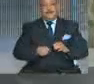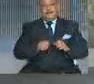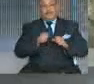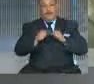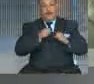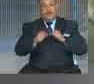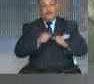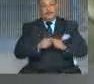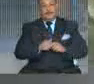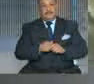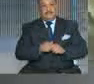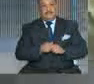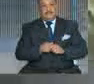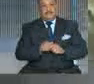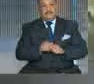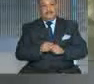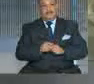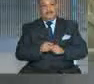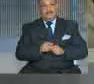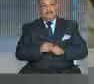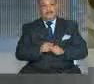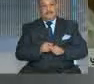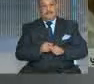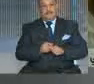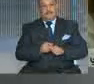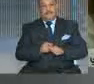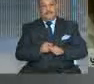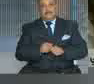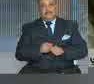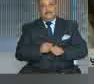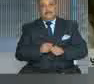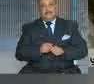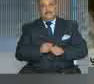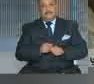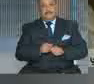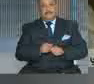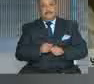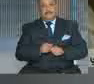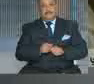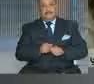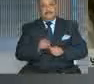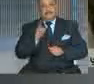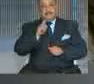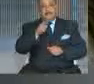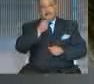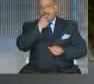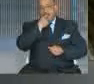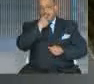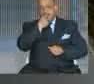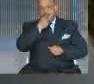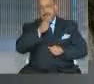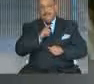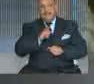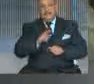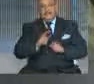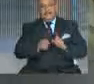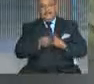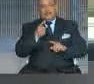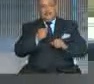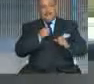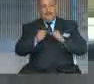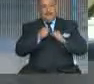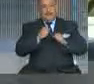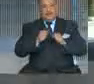جور في مدنين، ومعناتها دابري الاستاج هذوكم وليت حكمة جهوية برابط الجنوب